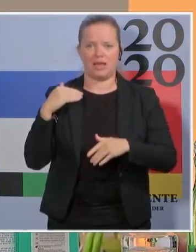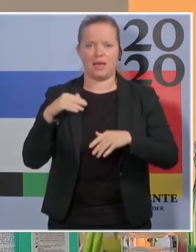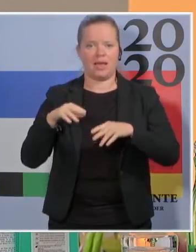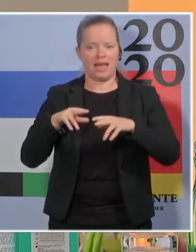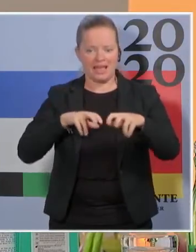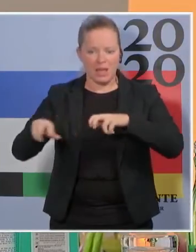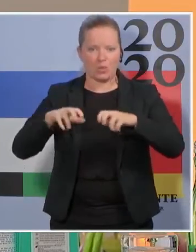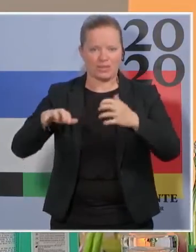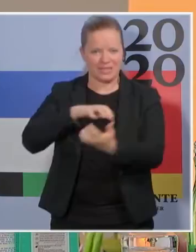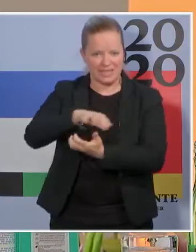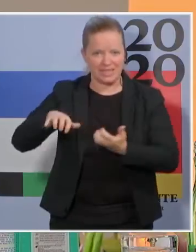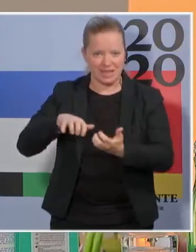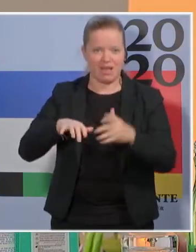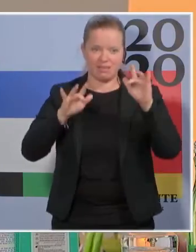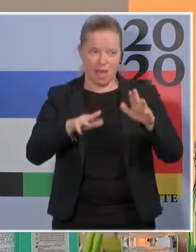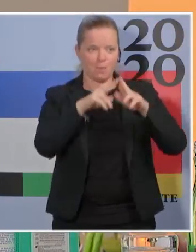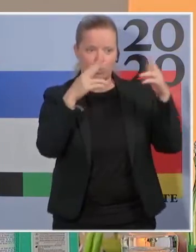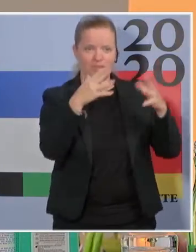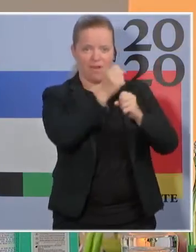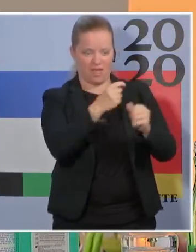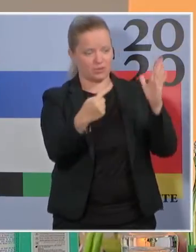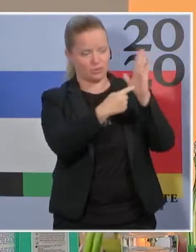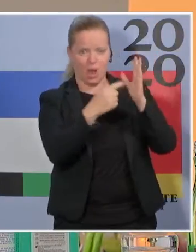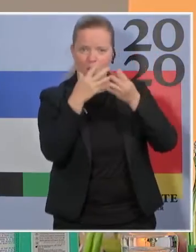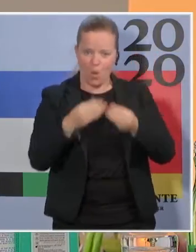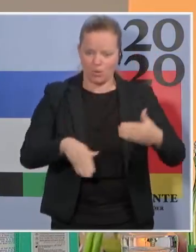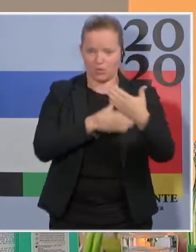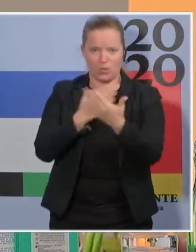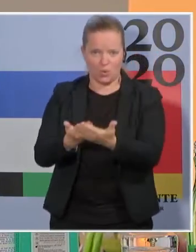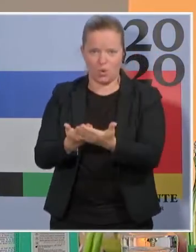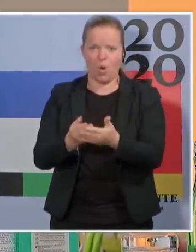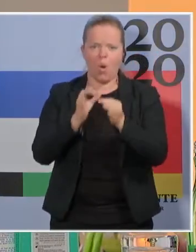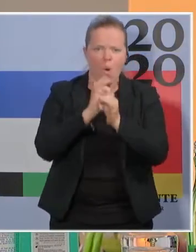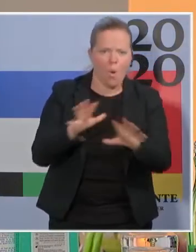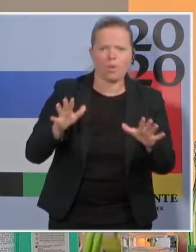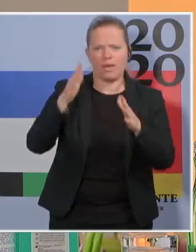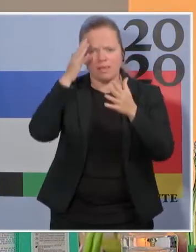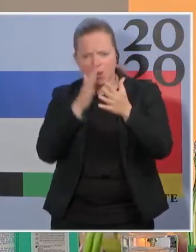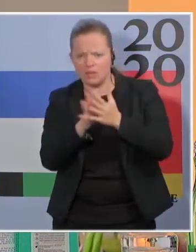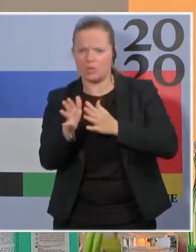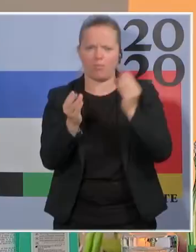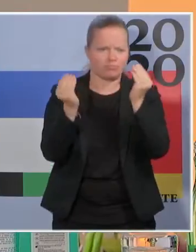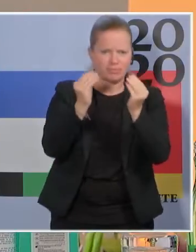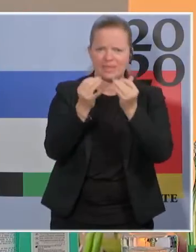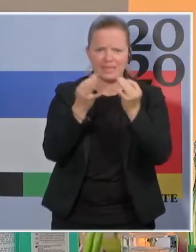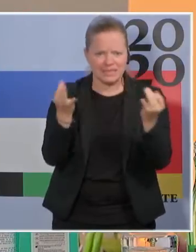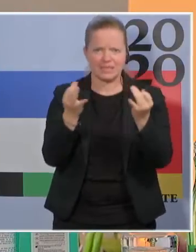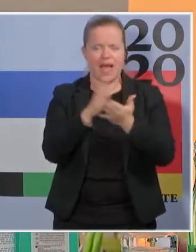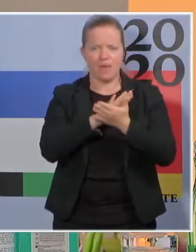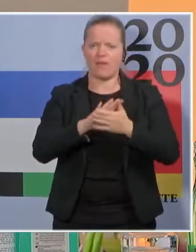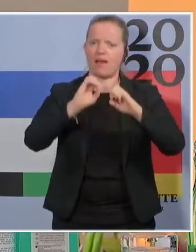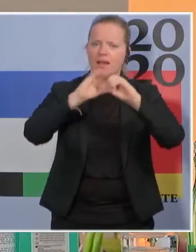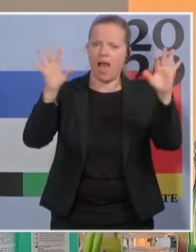Regierungskrise ohne interpretatorische Kunststücke allein aufgrund ihres klaren Wortlauts